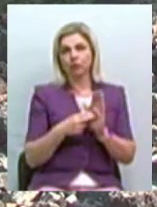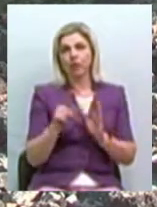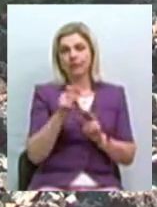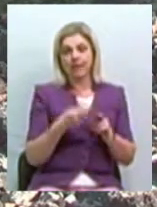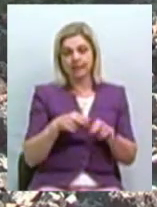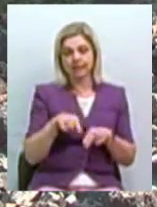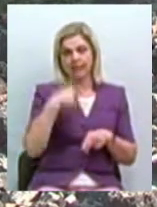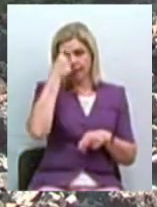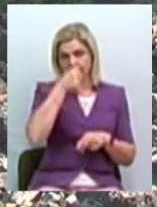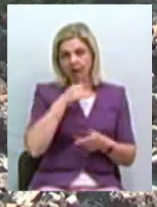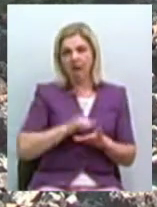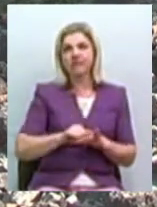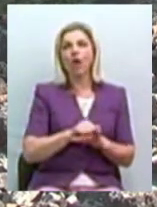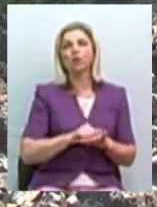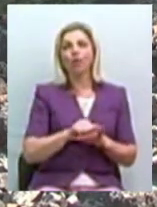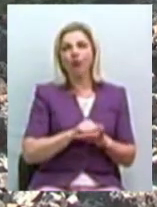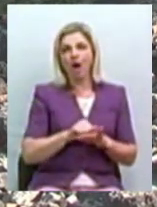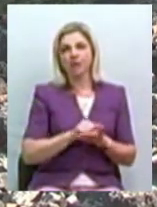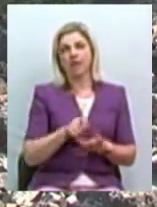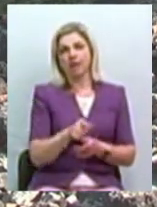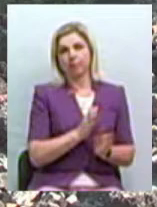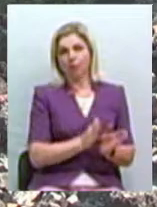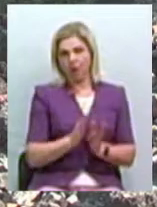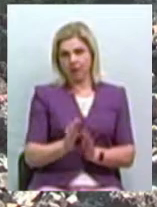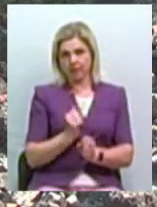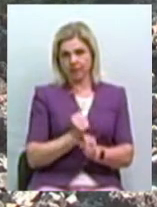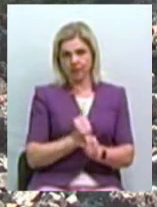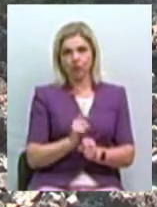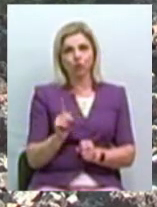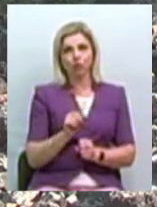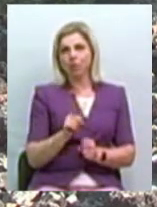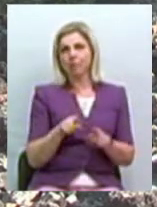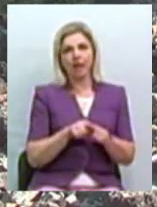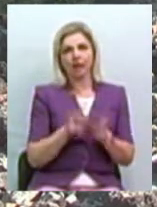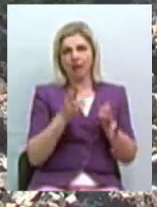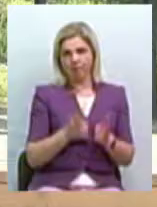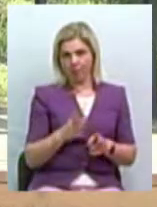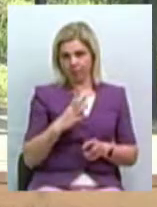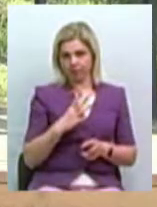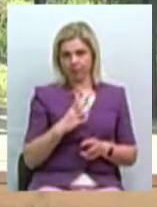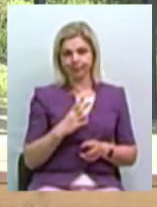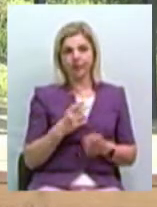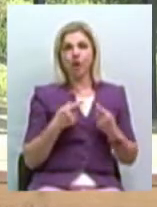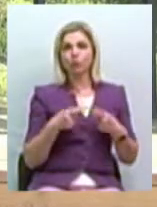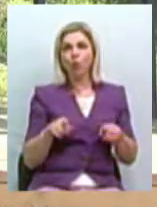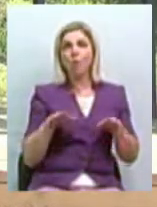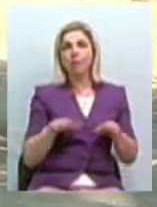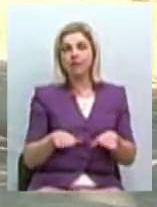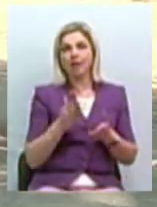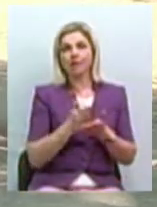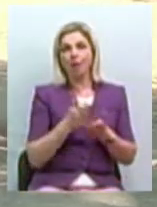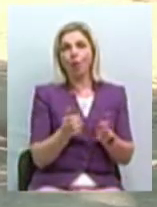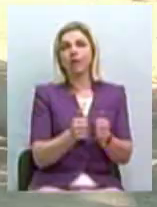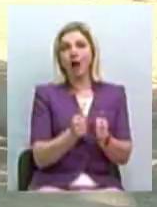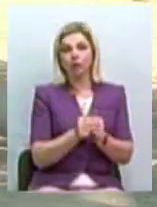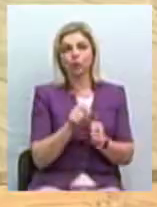рік асфальтувати або привести до якогось мінімуму, щоб не так травматично було. Інша локація знаходиться поруч.